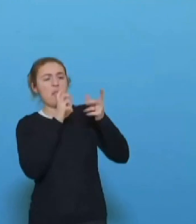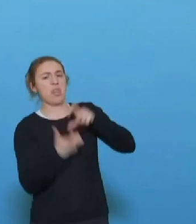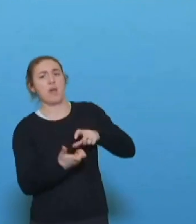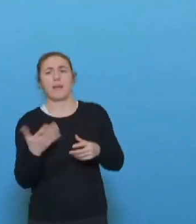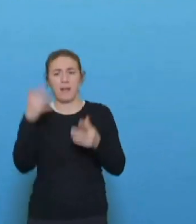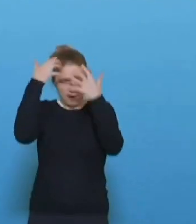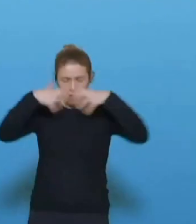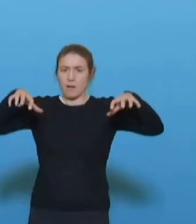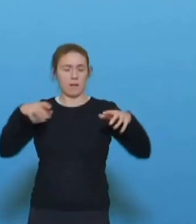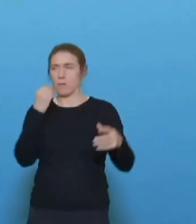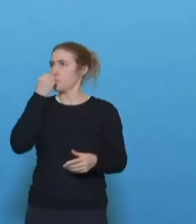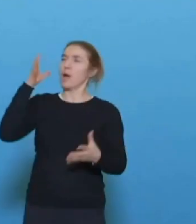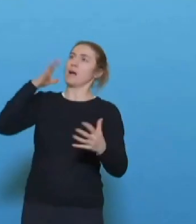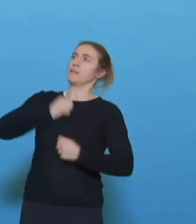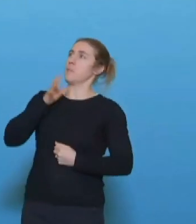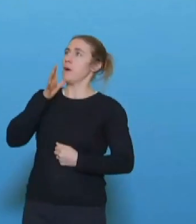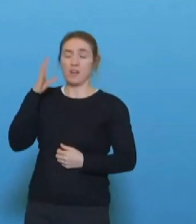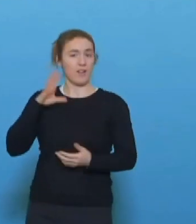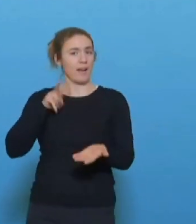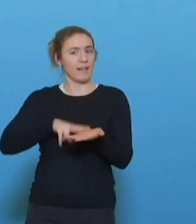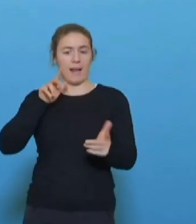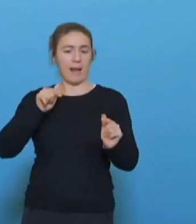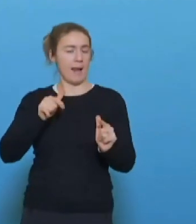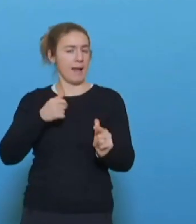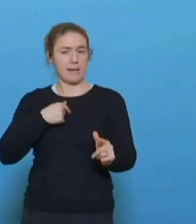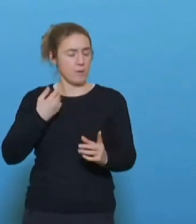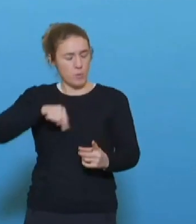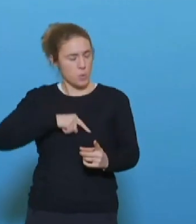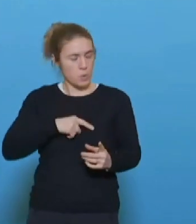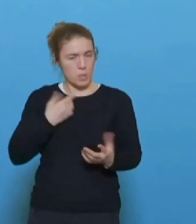ne passera pas, les faits sont têtus et nous serons toujours